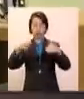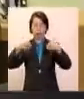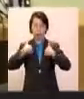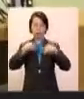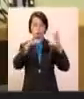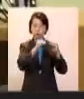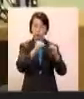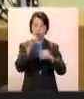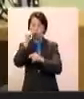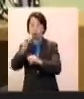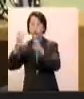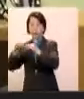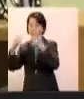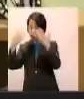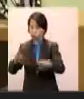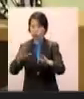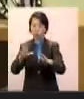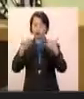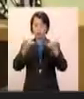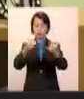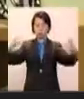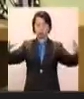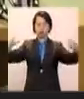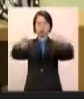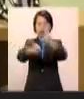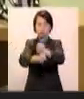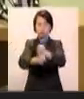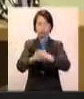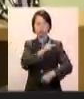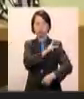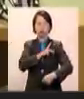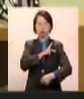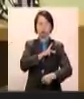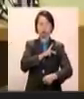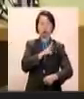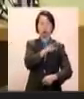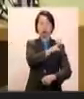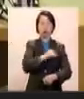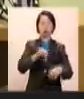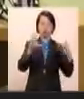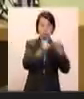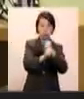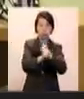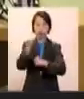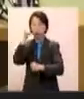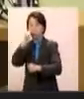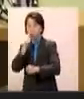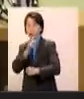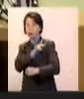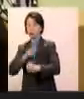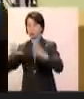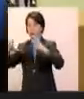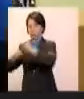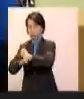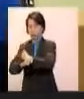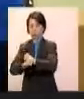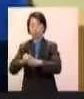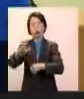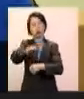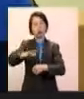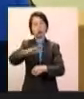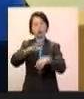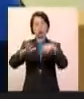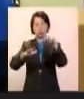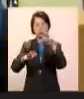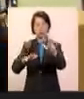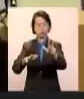pun dibuat penggulungan oleh Ketua Armada dan juga Ketua Sri Kandi sebentar tadi. Dan untuk pengetahuan anda, sekitar jam 8.30 minit